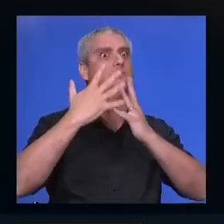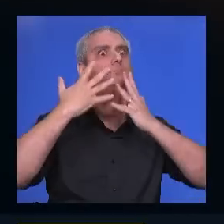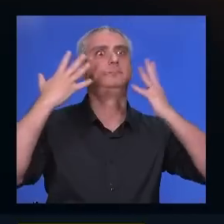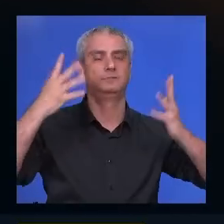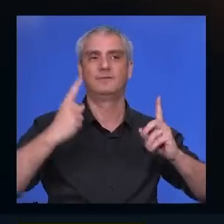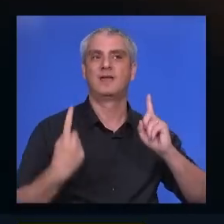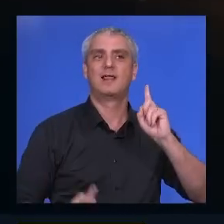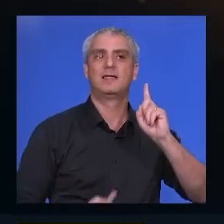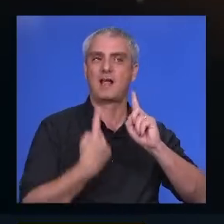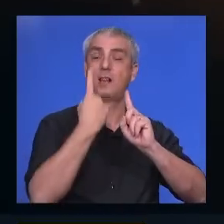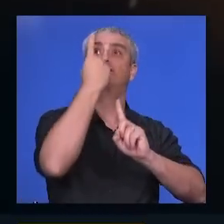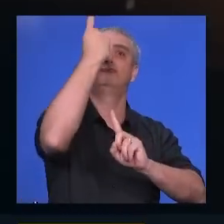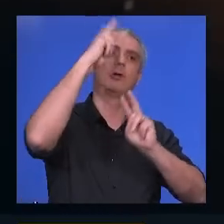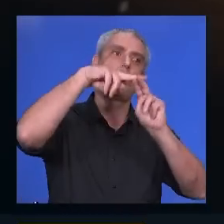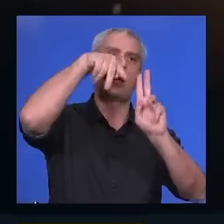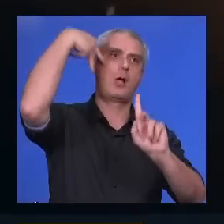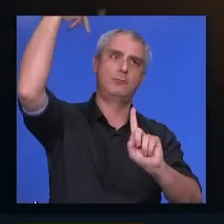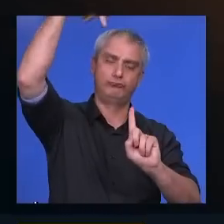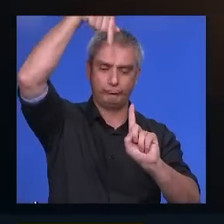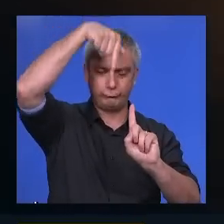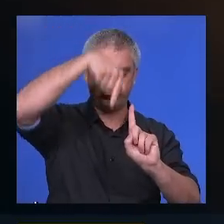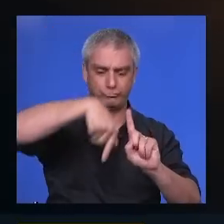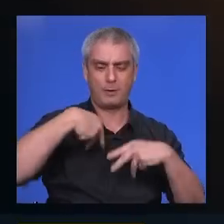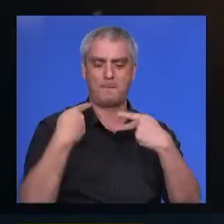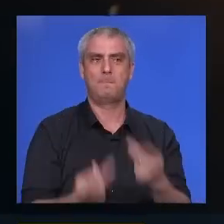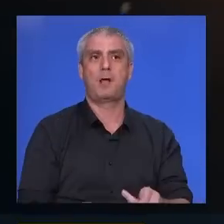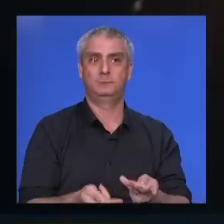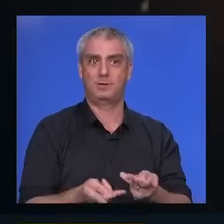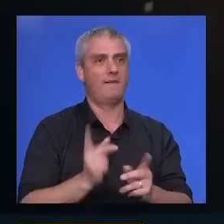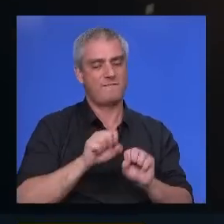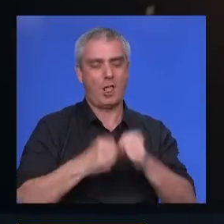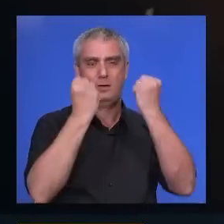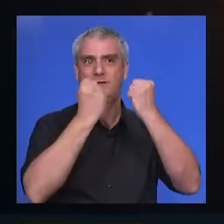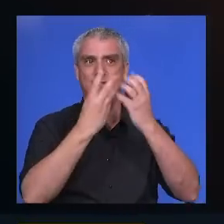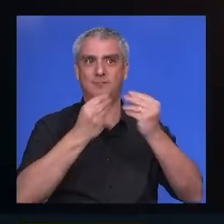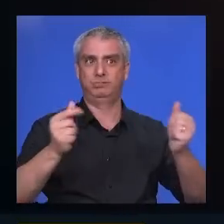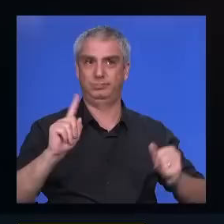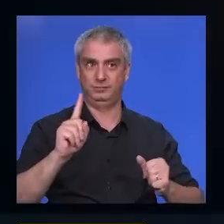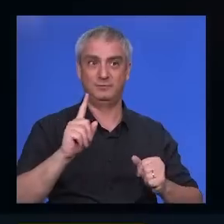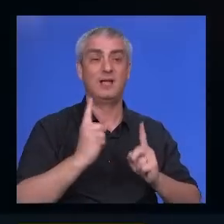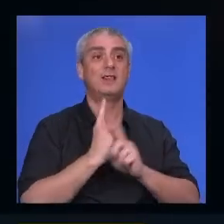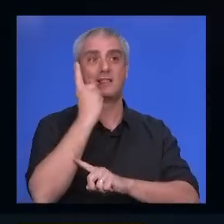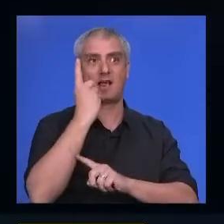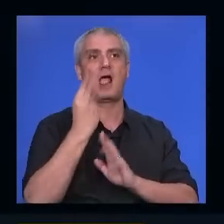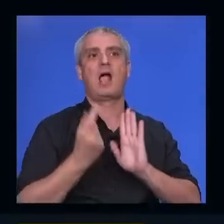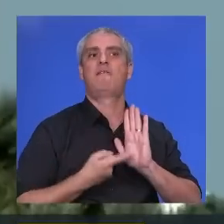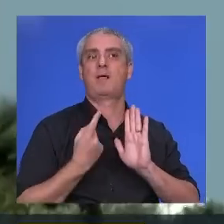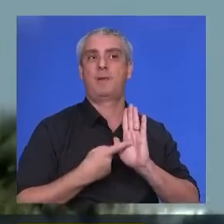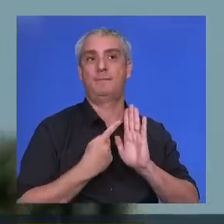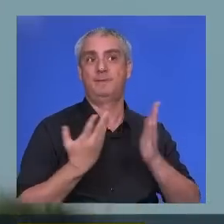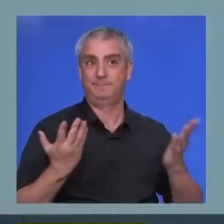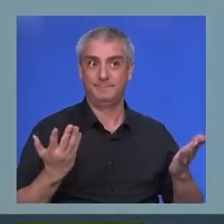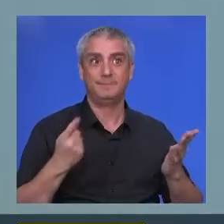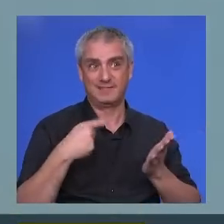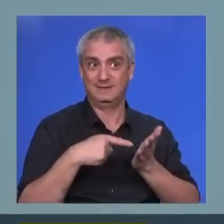שיגור שחוזר לכאן שלו באופן עצמוני ולא מתרסק לרסיסים. טיל שיגור רב פעמים, תרצו. זאת הסיבה